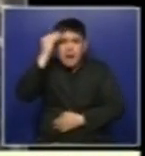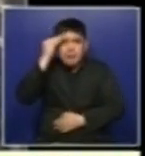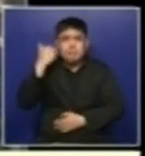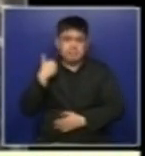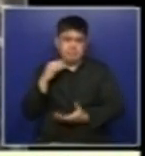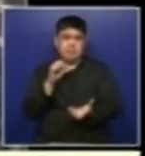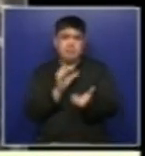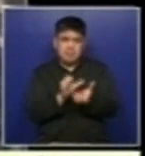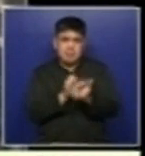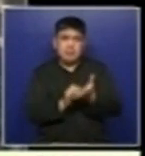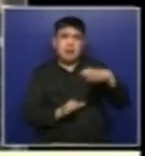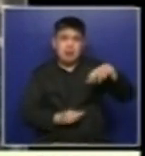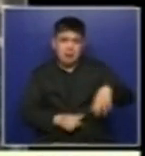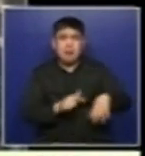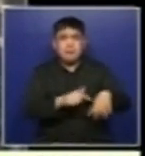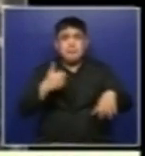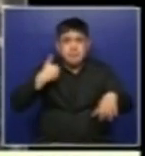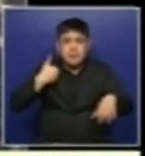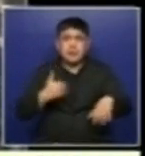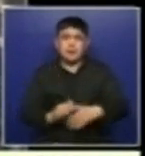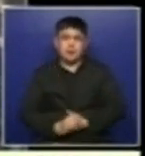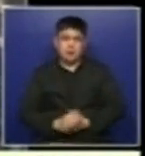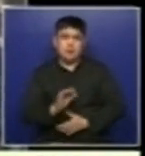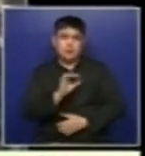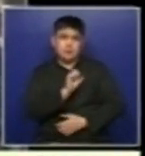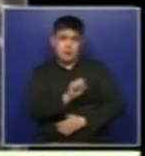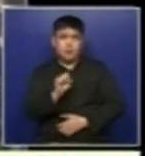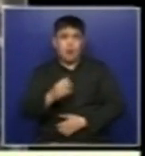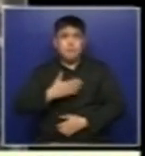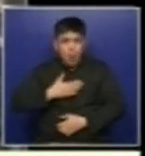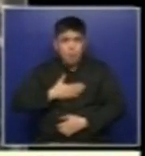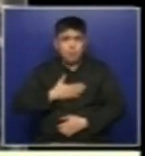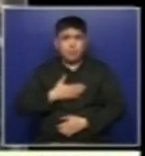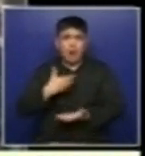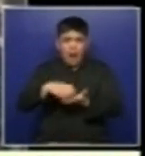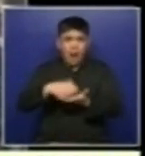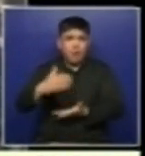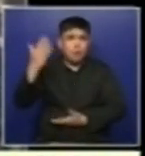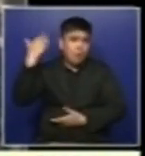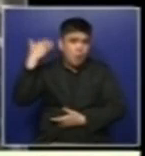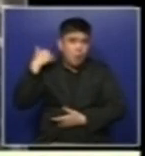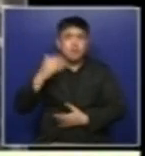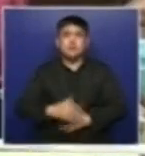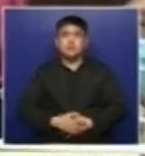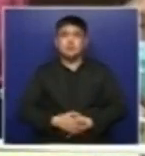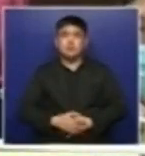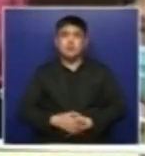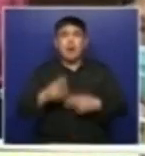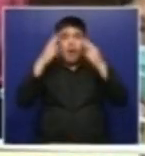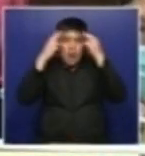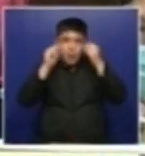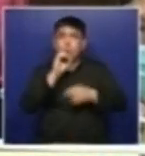แห่งนี้จากสมาชิกสภาผู้แทนราษฎรคือผมในสภาแห่งนี้และท่านนายกรัฐม